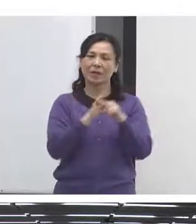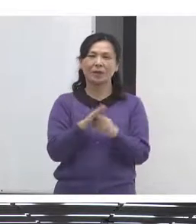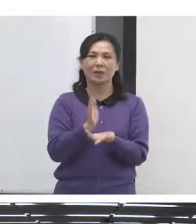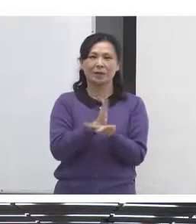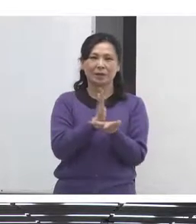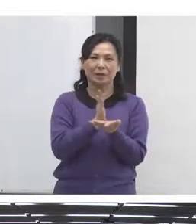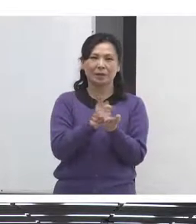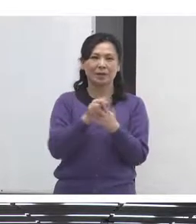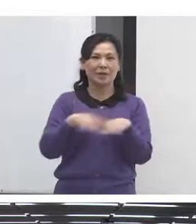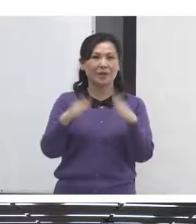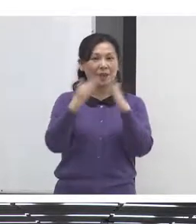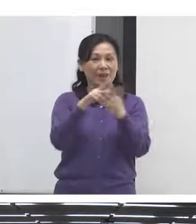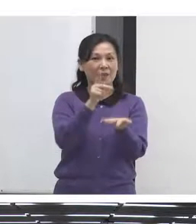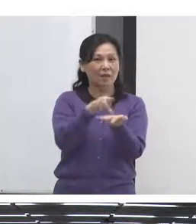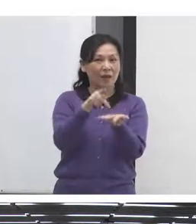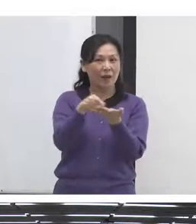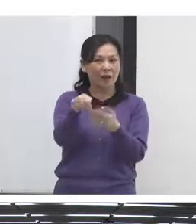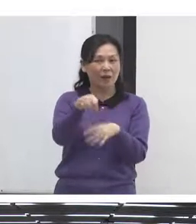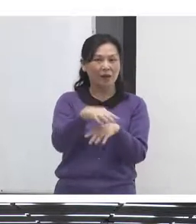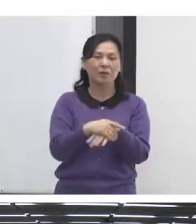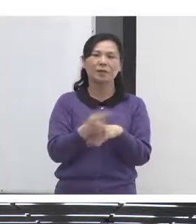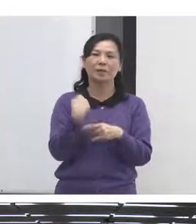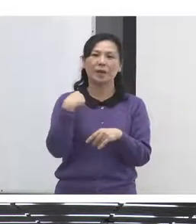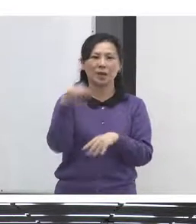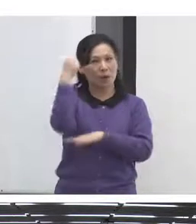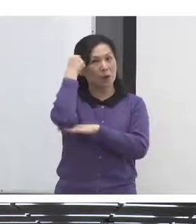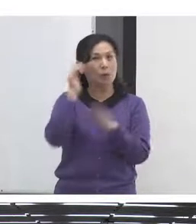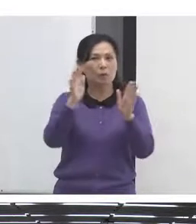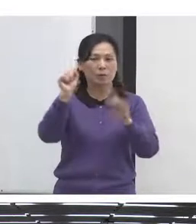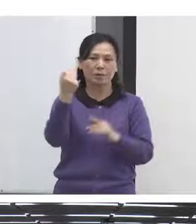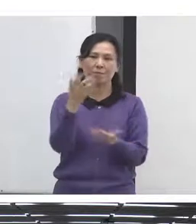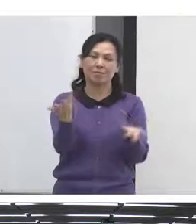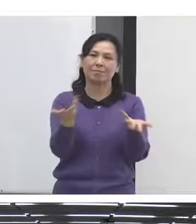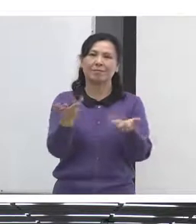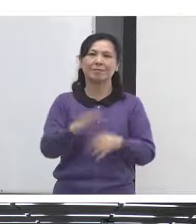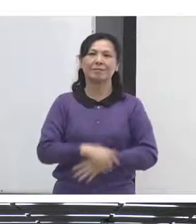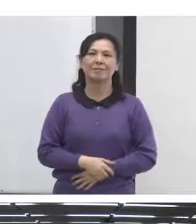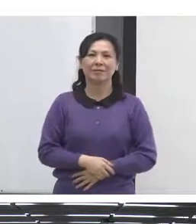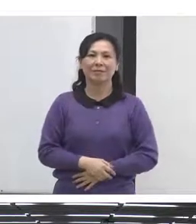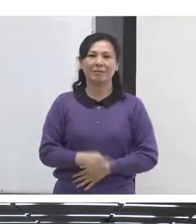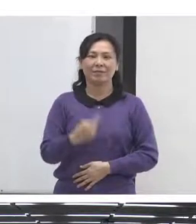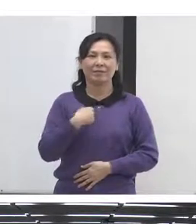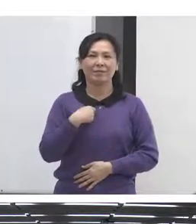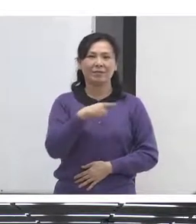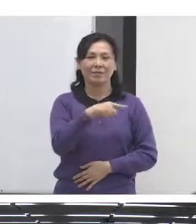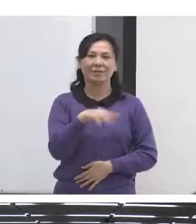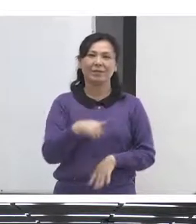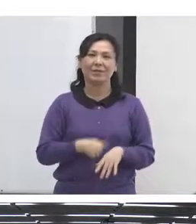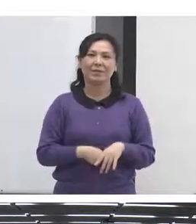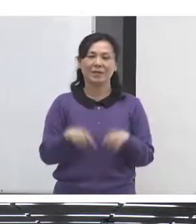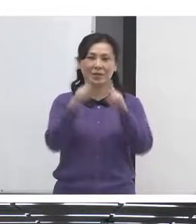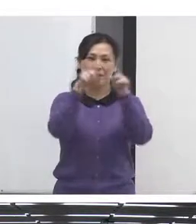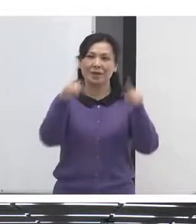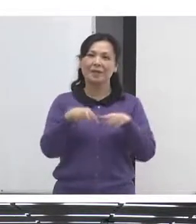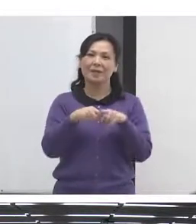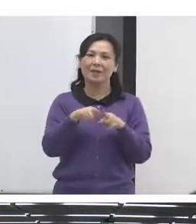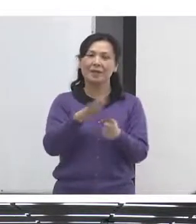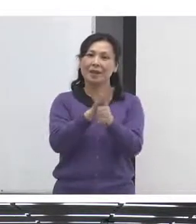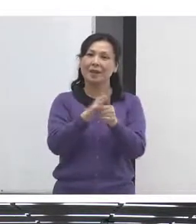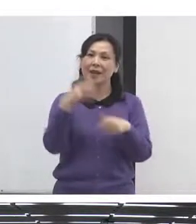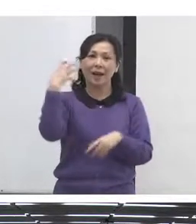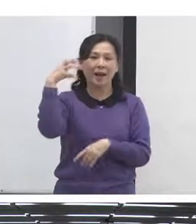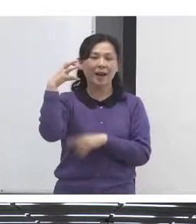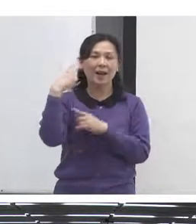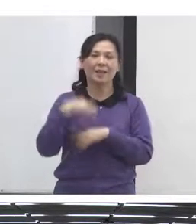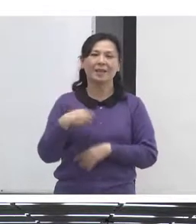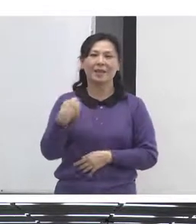租空间分析还有居住正义的一个议题。好，那我叫 Ariel Chang， 我的专业就是